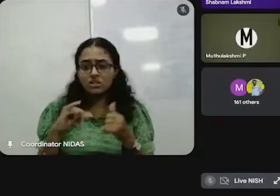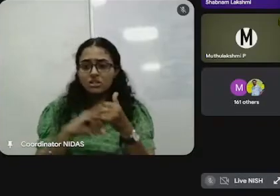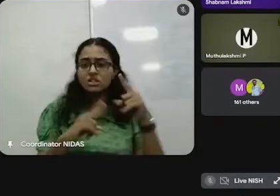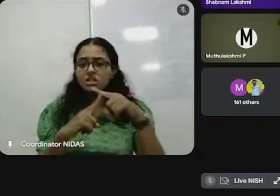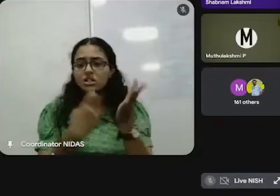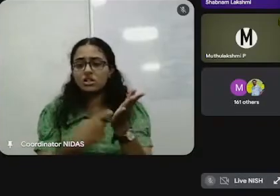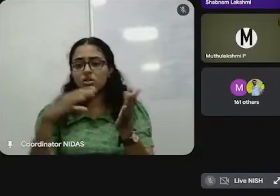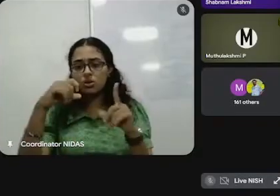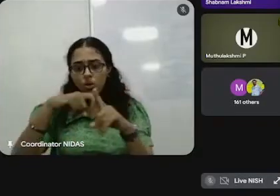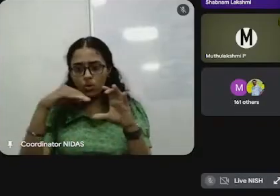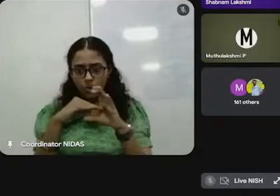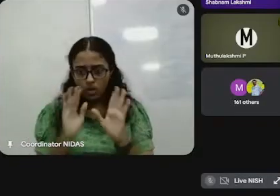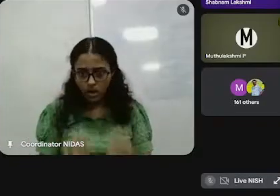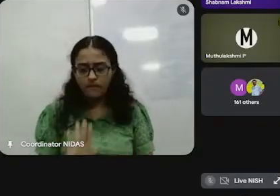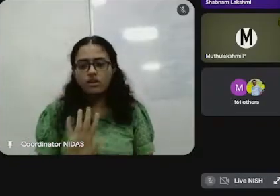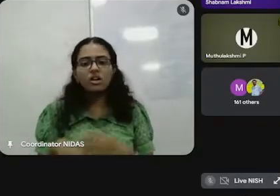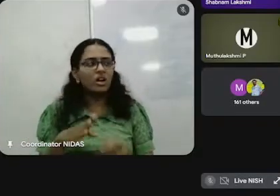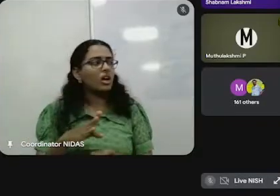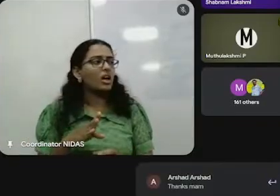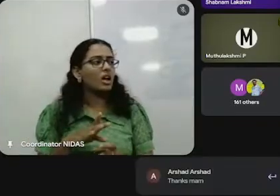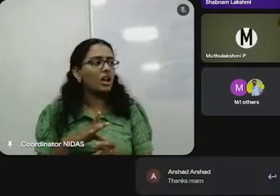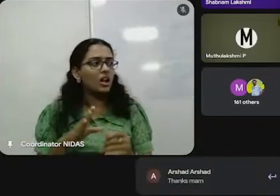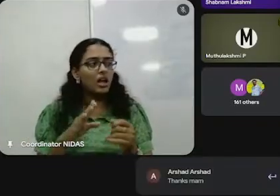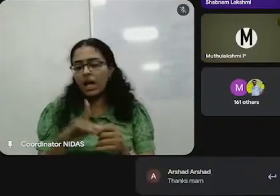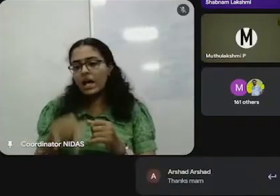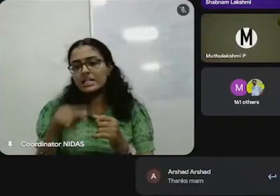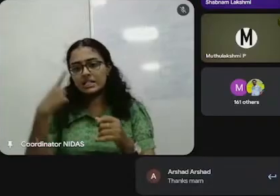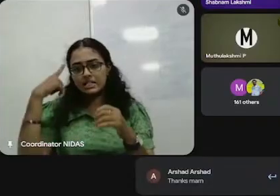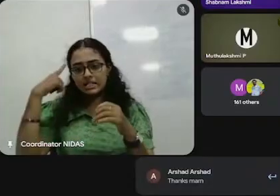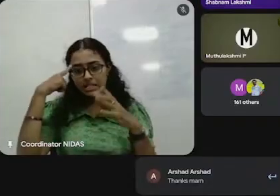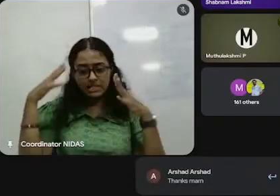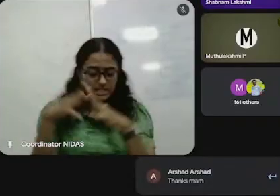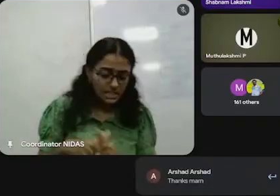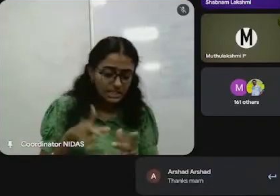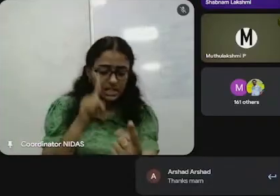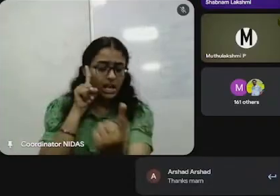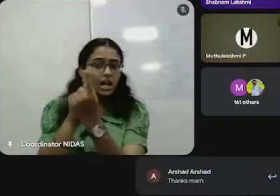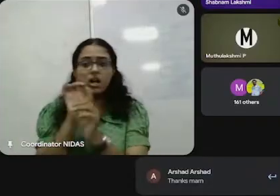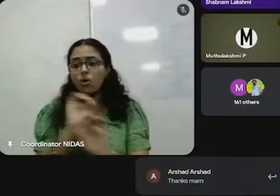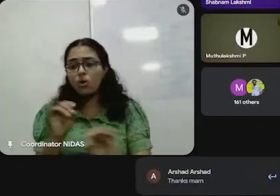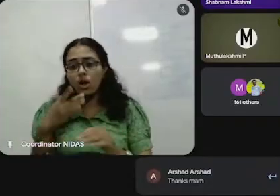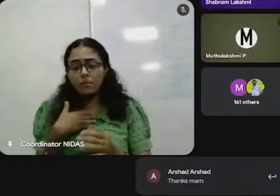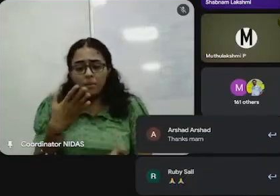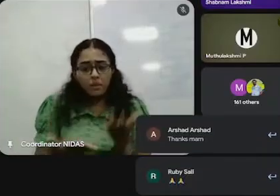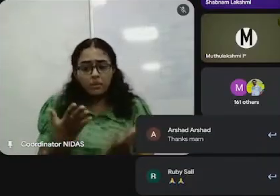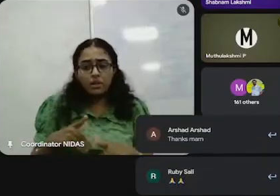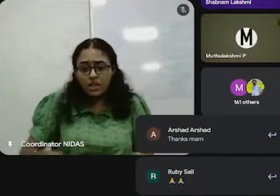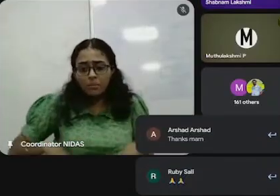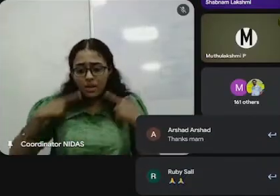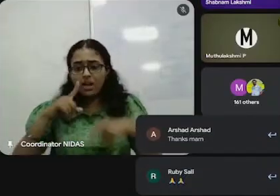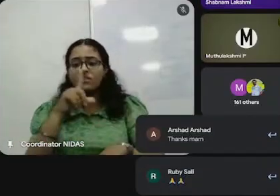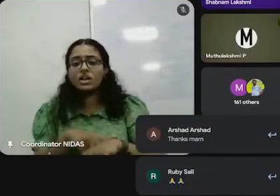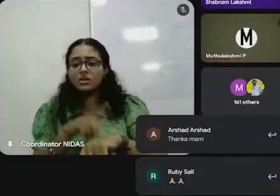എന്നുള്ളതാണ്. സ്ട്രെസ് ഡയറക്റ്റ് സ്ട്രോക്ക് ഉണ്ടാക്കാനുള്ള സാധ്യതയില്ല. പക്ഷെ സ്ട്രെസ് മൂലം നമ്മുടെ ലൈഫ് സ്റ്റൈലിൽ മാറ്റങ്ങൾ വരുവാണെങ്കിൽ, അതായത് ഞാൻ